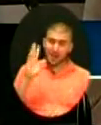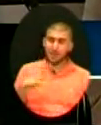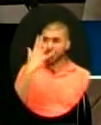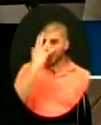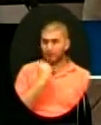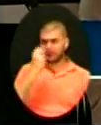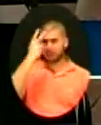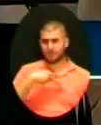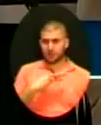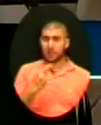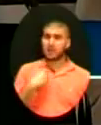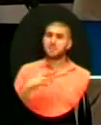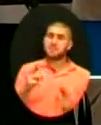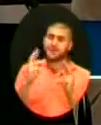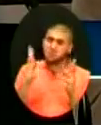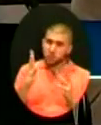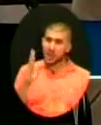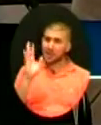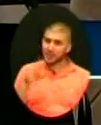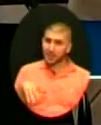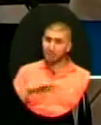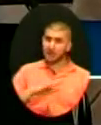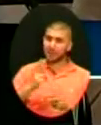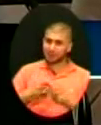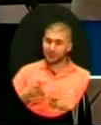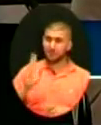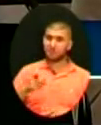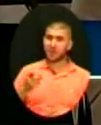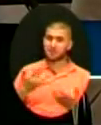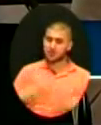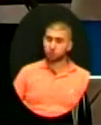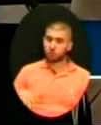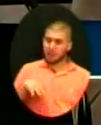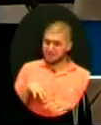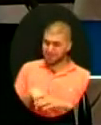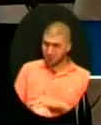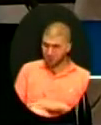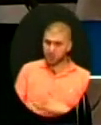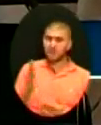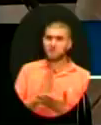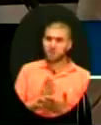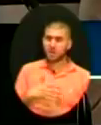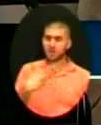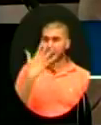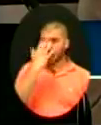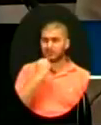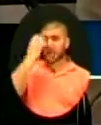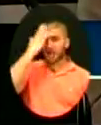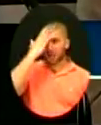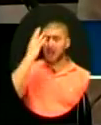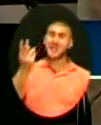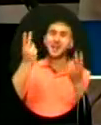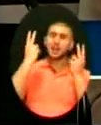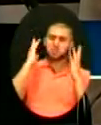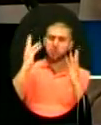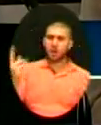החמאס מבינים זאת. אני מקווה גם שגם כיפת ברזל וגם המכשול של המנהרות יביא לחמאס הכרה שכדאי